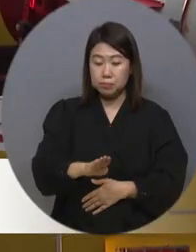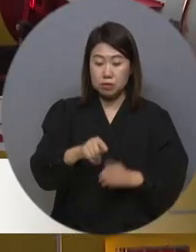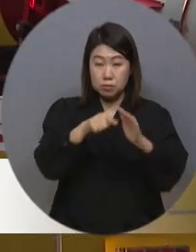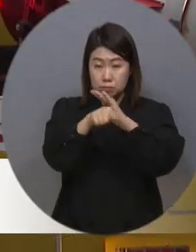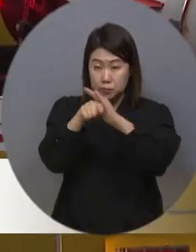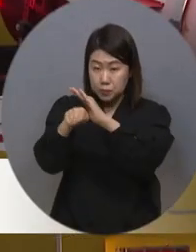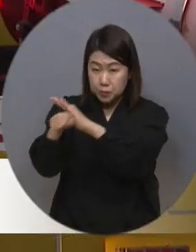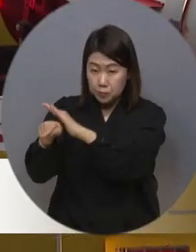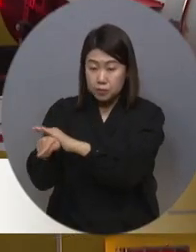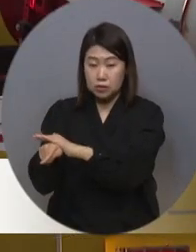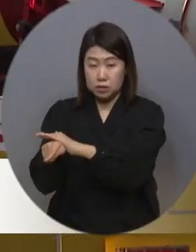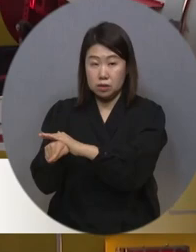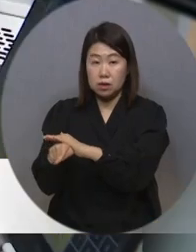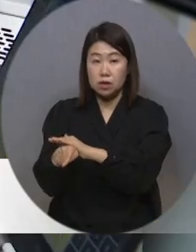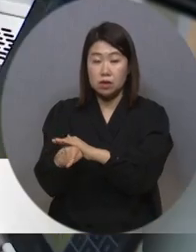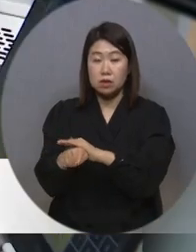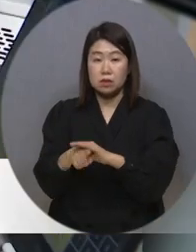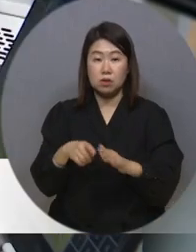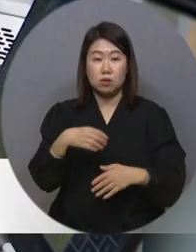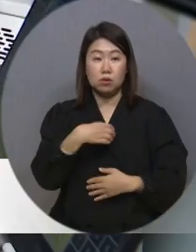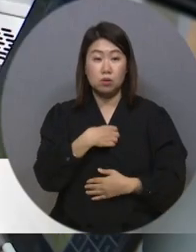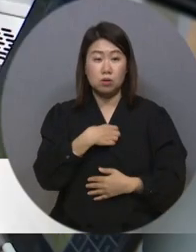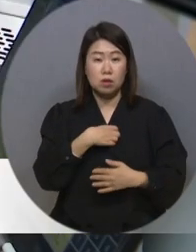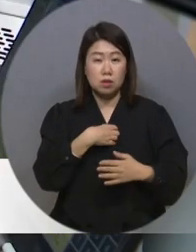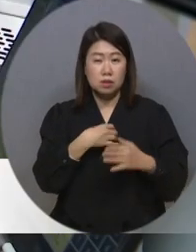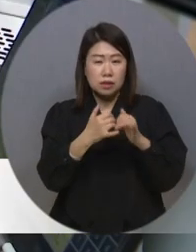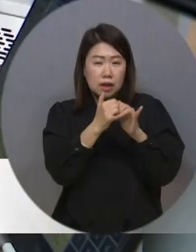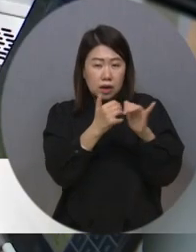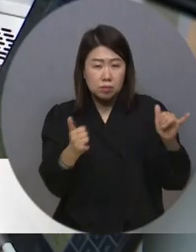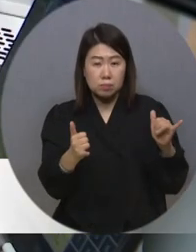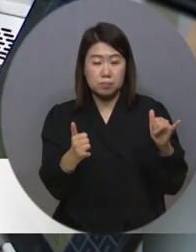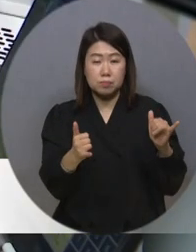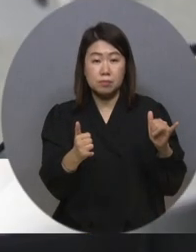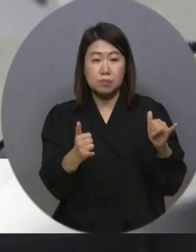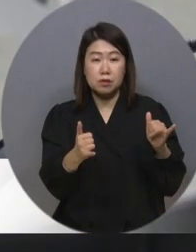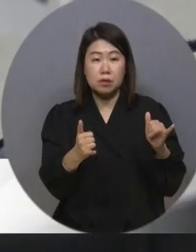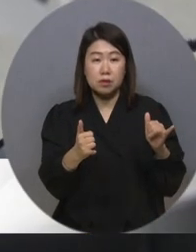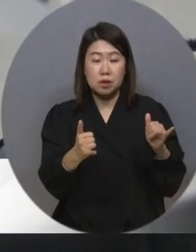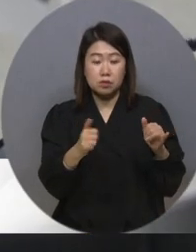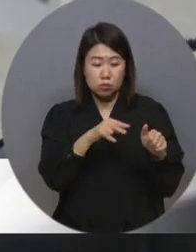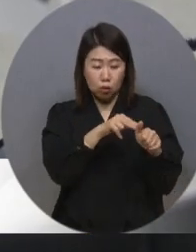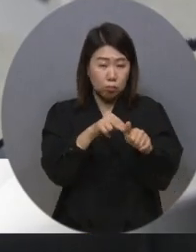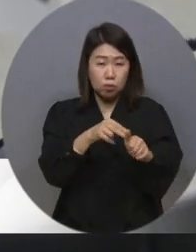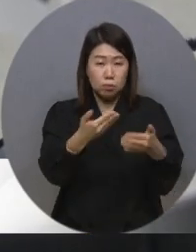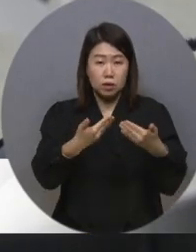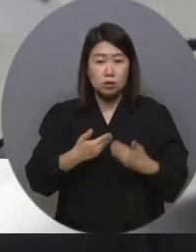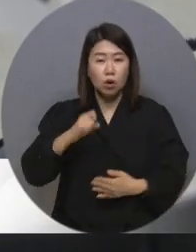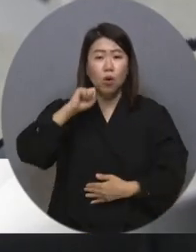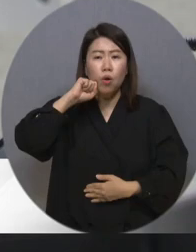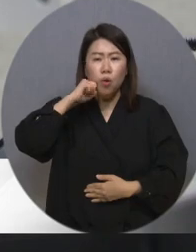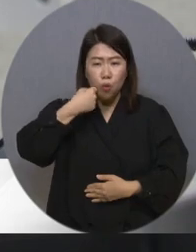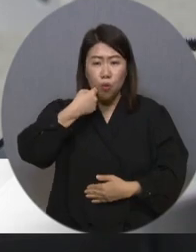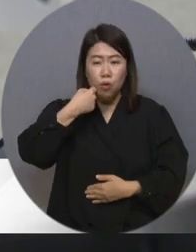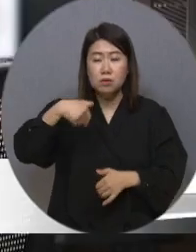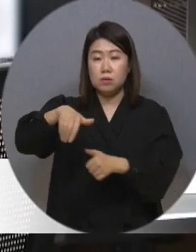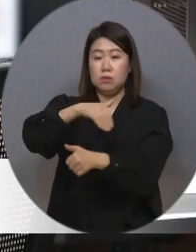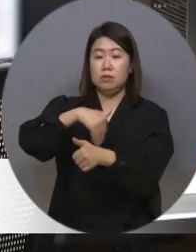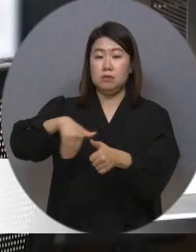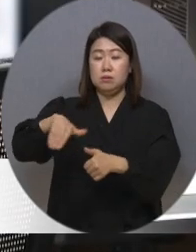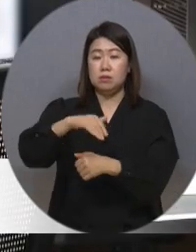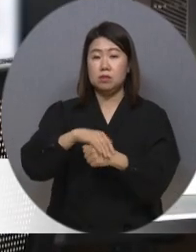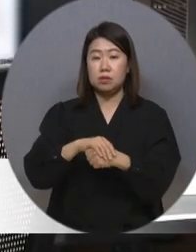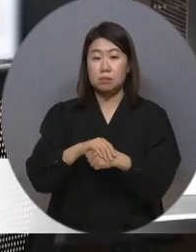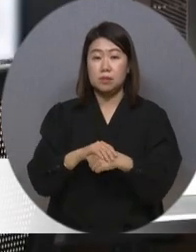특히 민간은 공공기관과 재난안전 데이터를 공유하는 체계가 원활하지 않아 정보를 제공받는데 어려움이 있었습니다